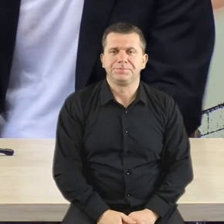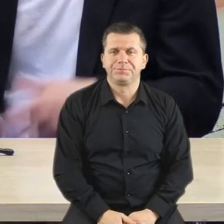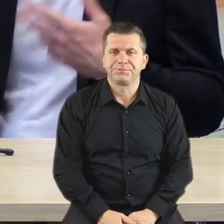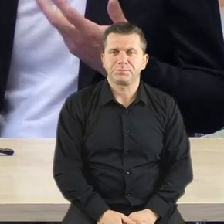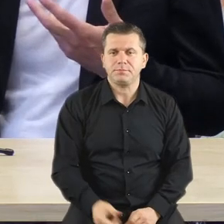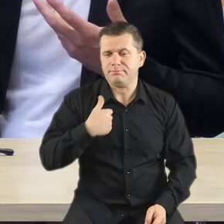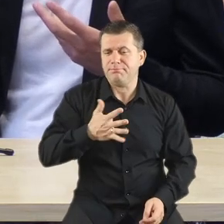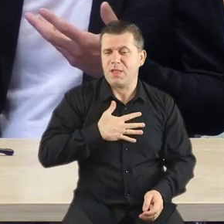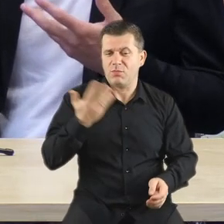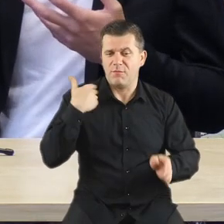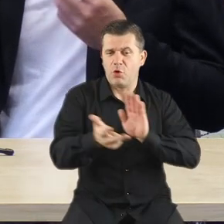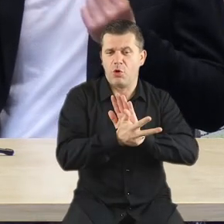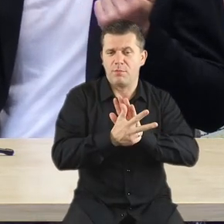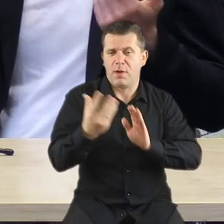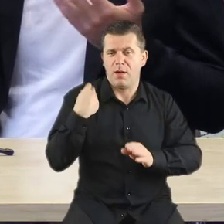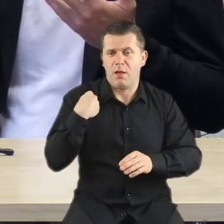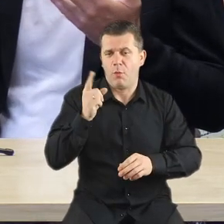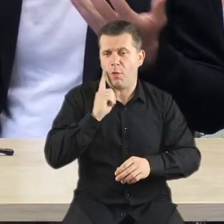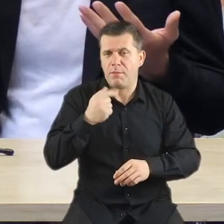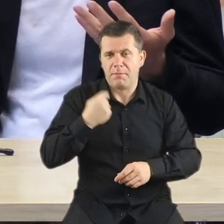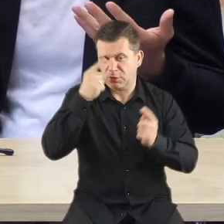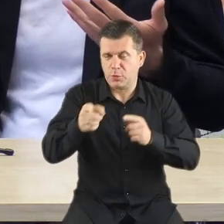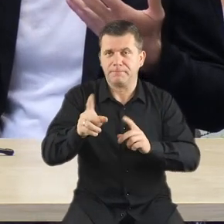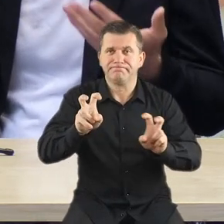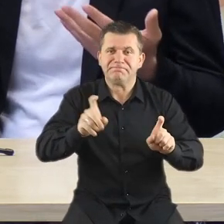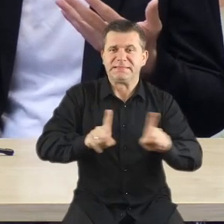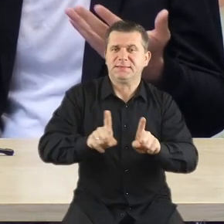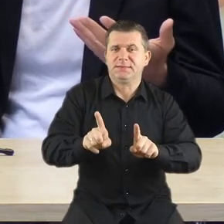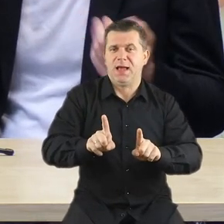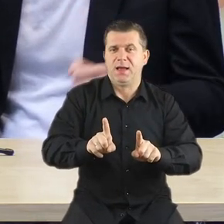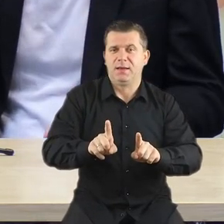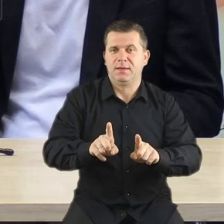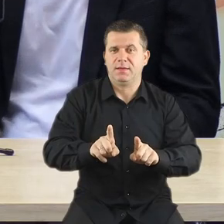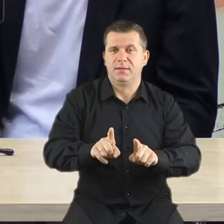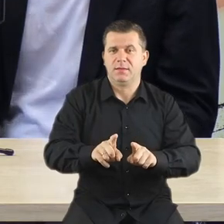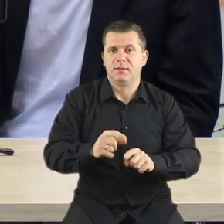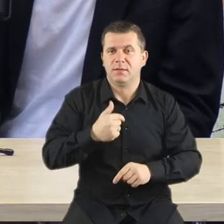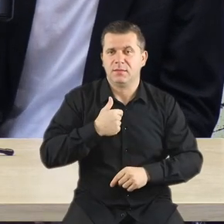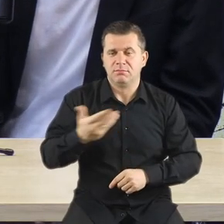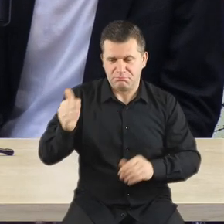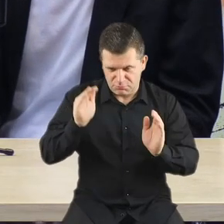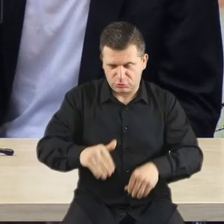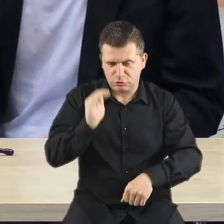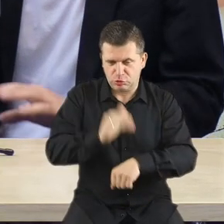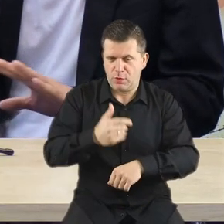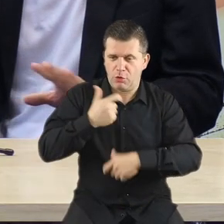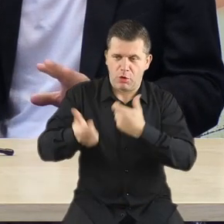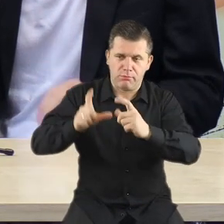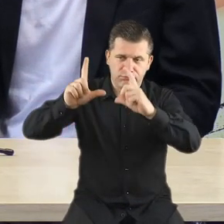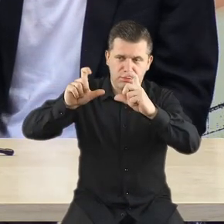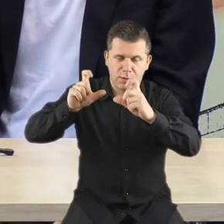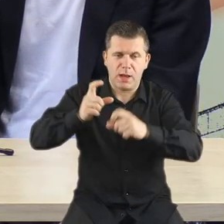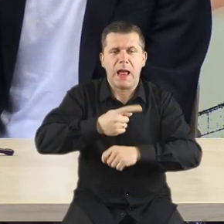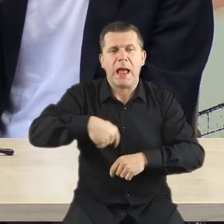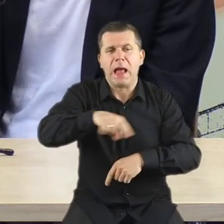jako 18-letni chłopak i wydawało mi się, że to jest taki znak. Że to znaczy, że już i on w dodatku pozwolił mi się sfotografować, mimo że